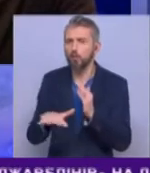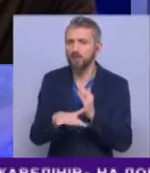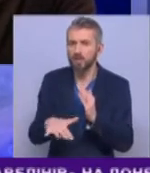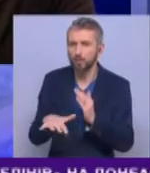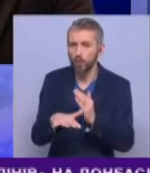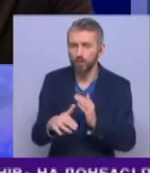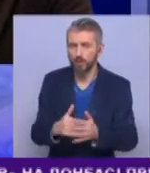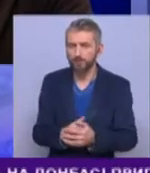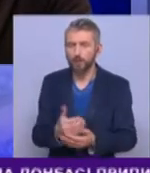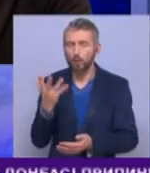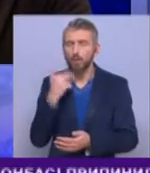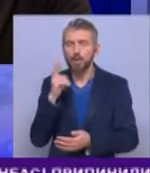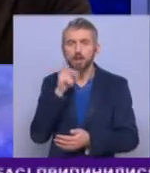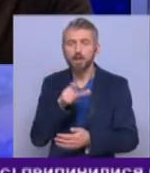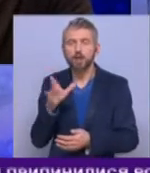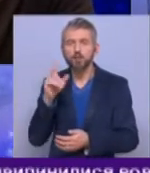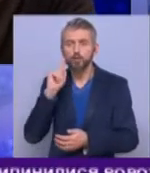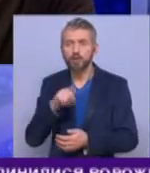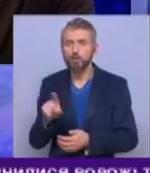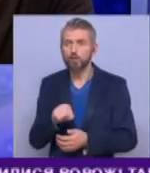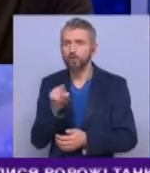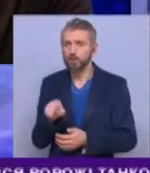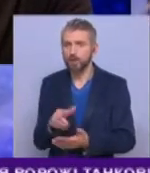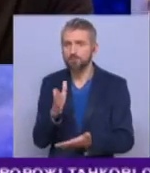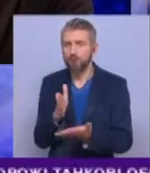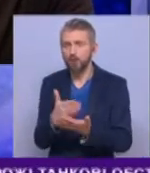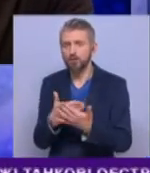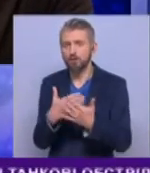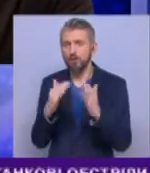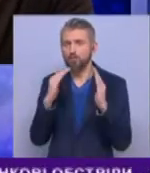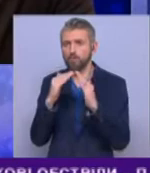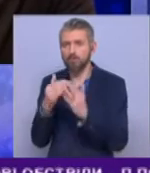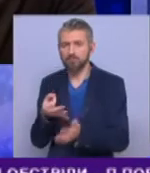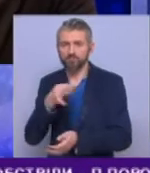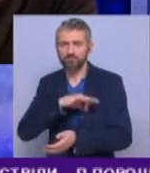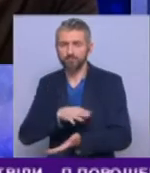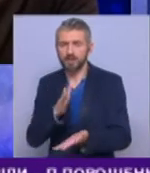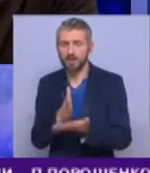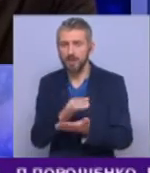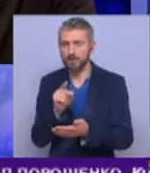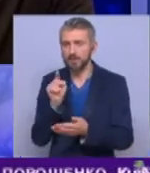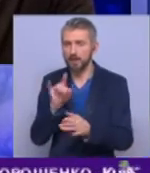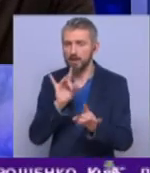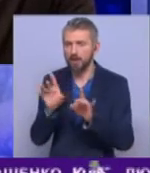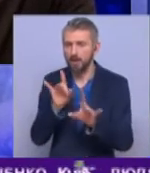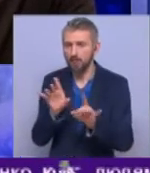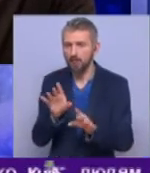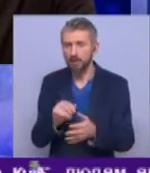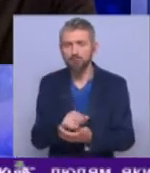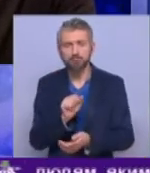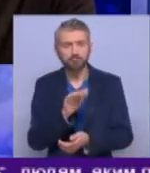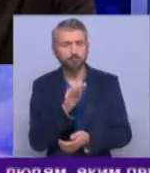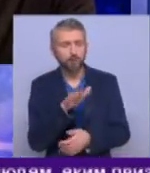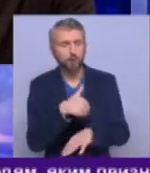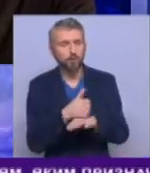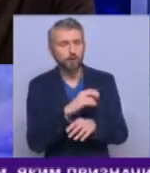Тобто, коли кияни будуть знати, що вони мають, наприклад, будинки, зиск, значить, з цієї тобто, реклами, підійти до голови ОСББ і